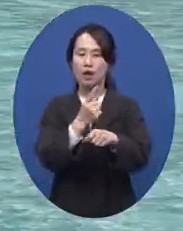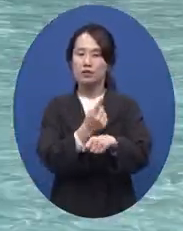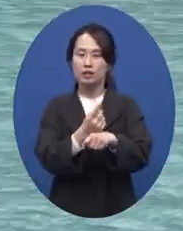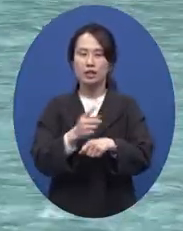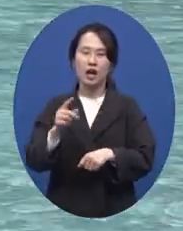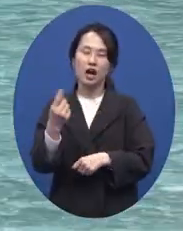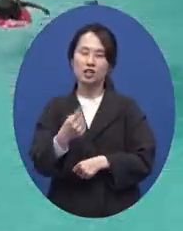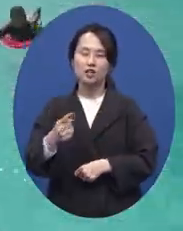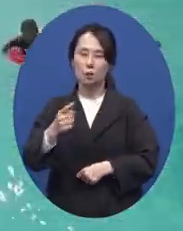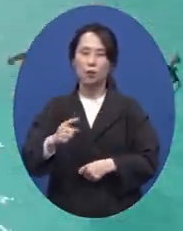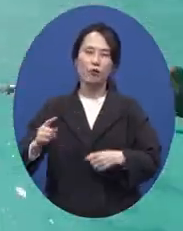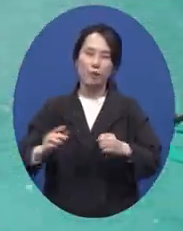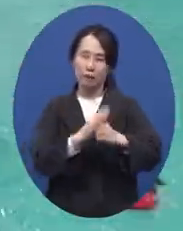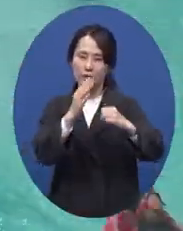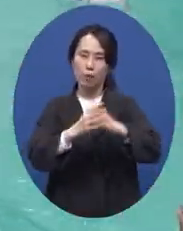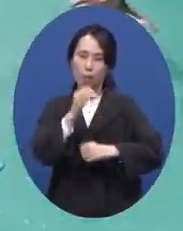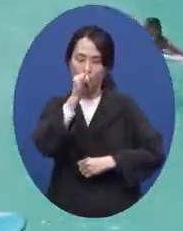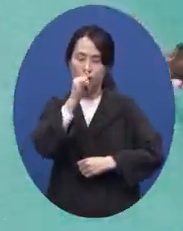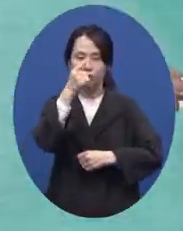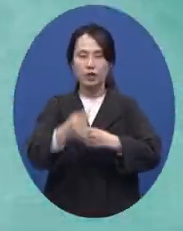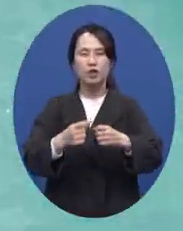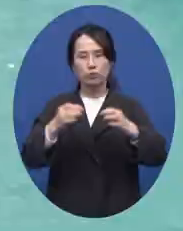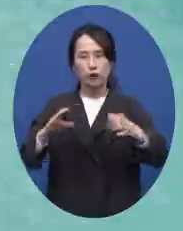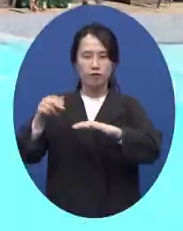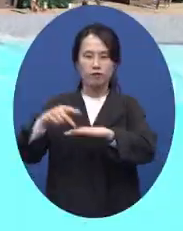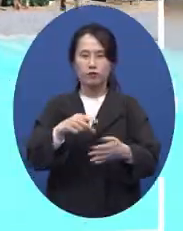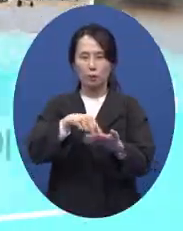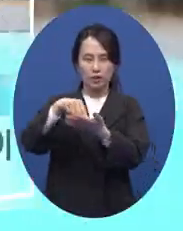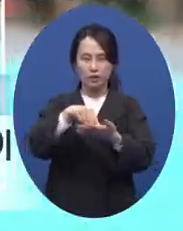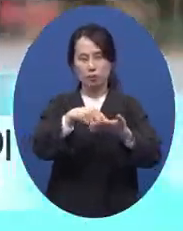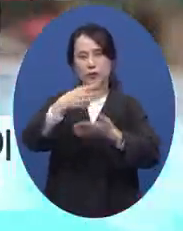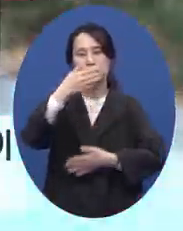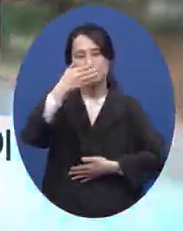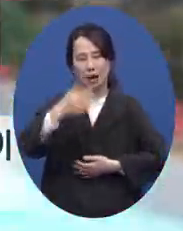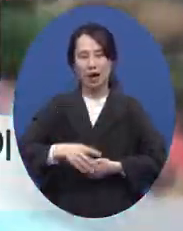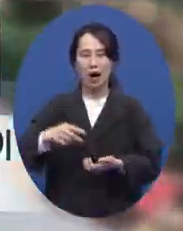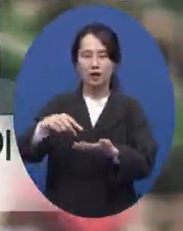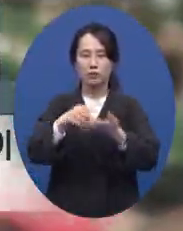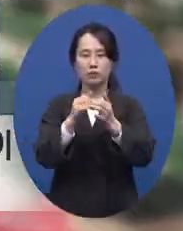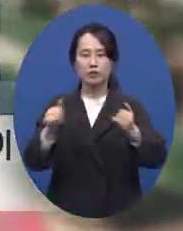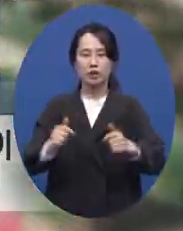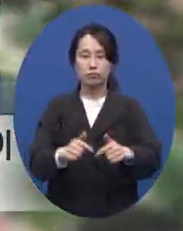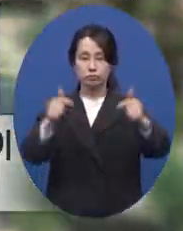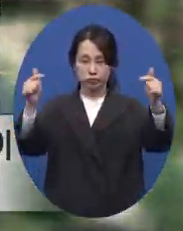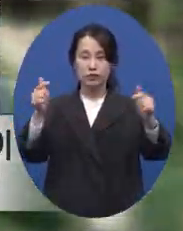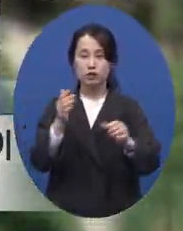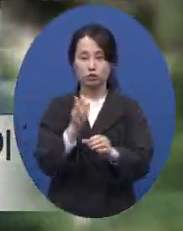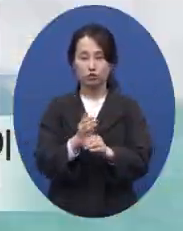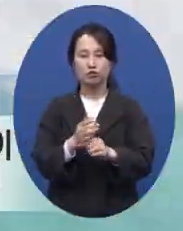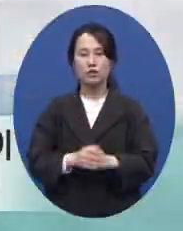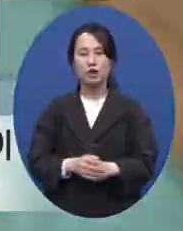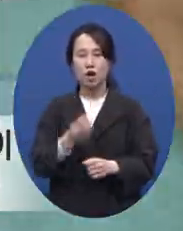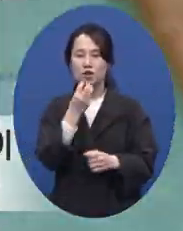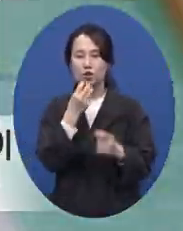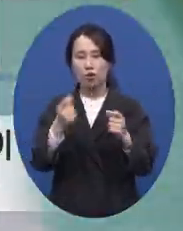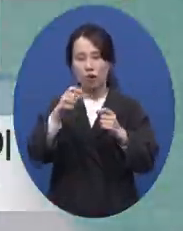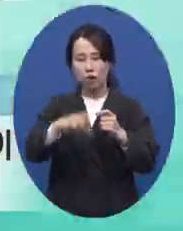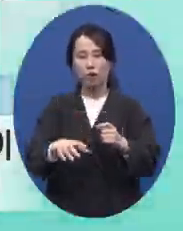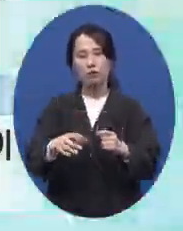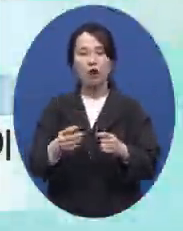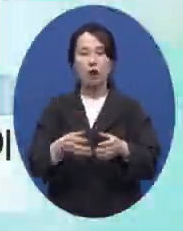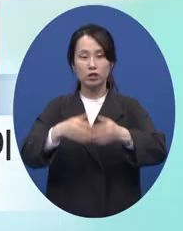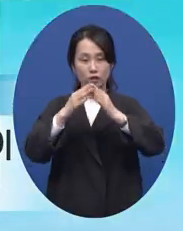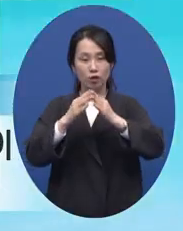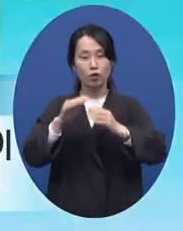인공 회관에서 사계절 서핑을 즐길 수 있습니다 서핑과 굉장히 많이 늘어 지만 수도권과 가 거니 허세 이런 시설이